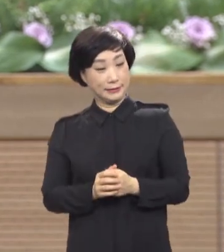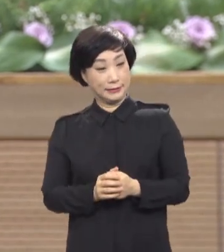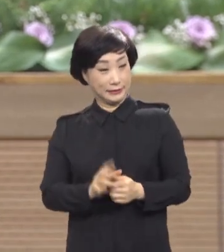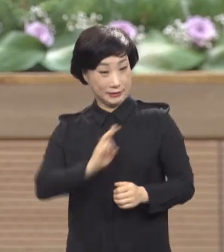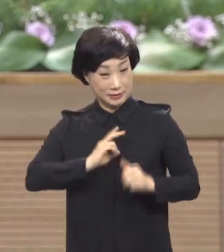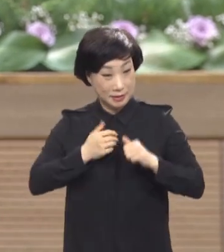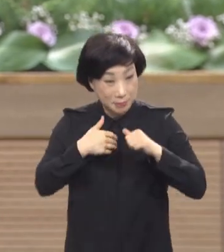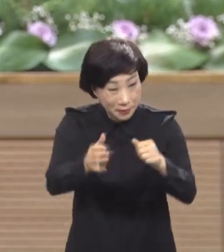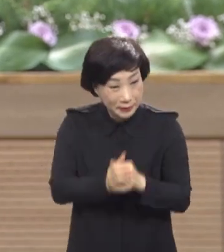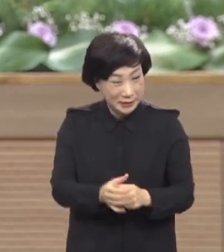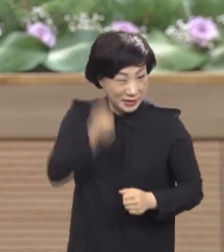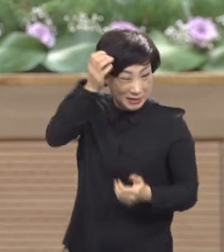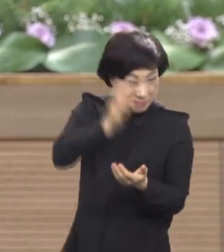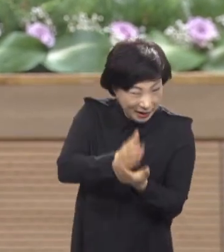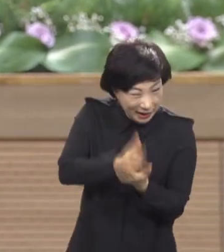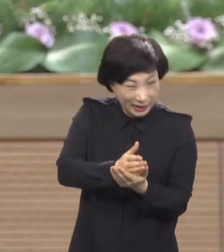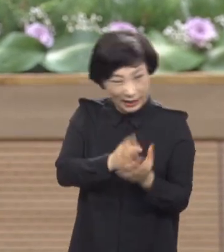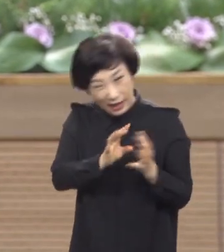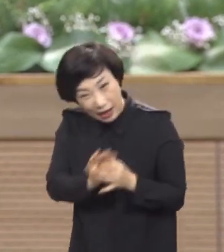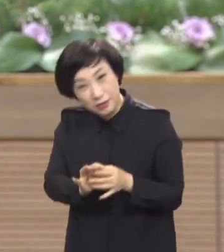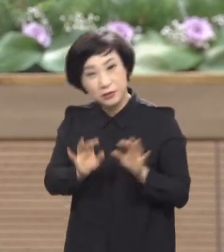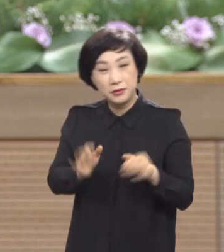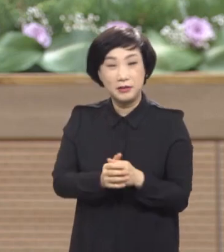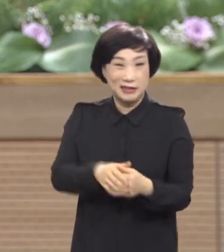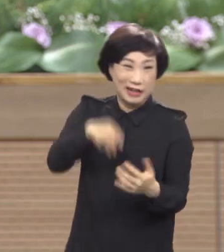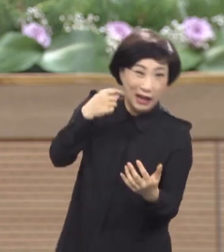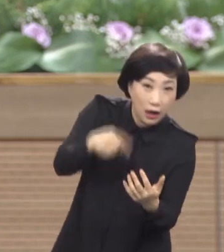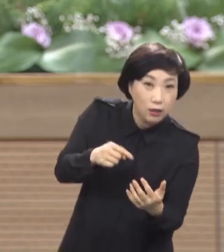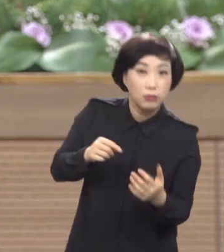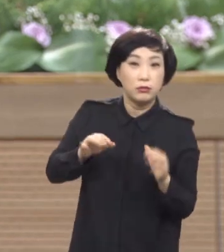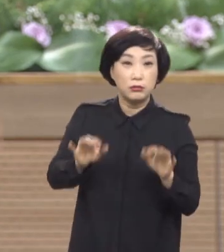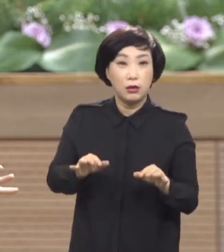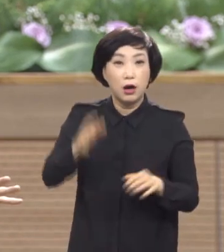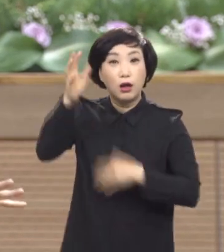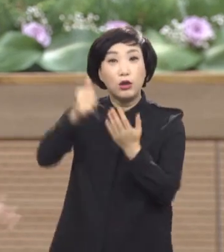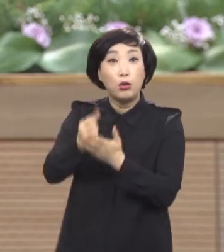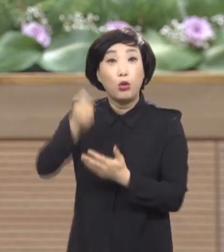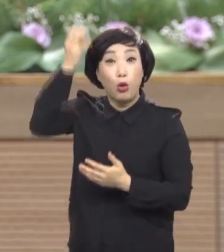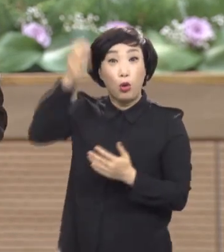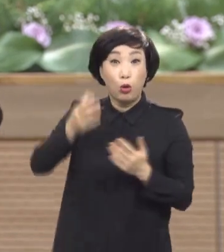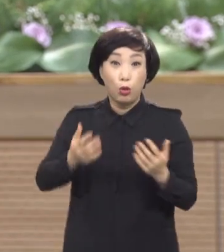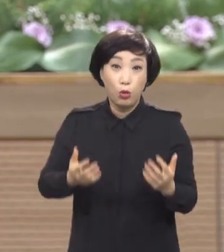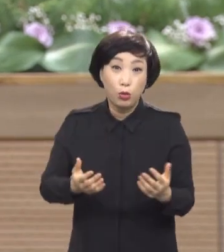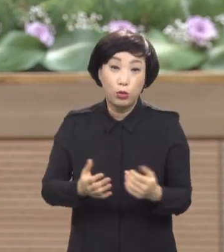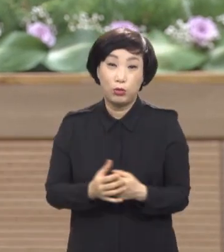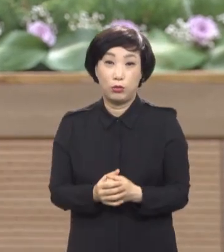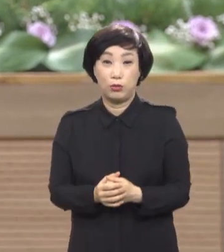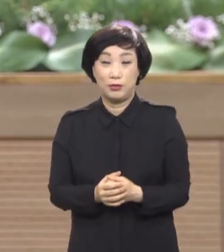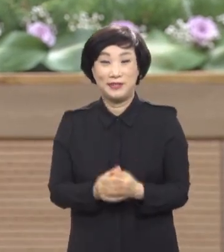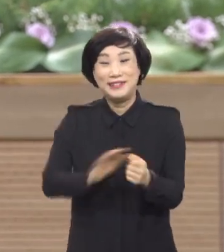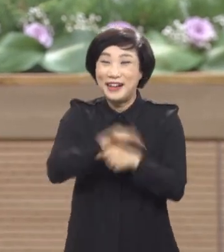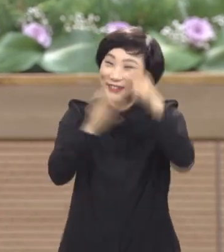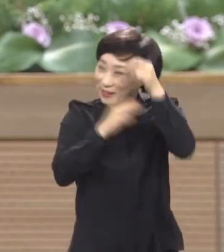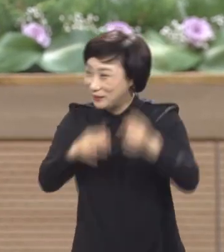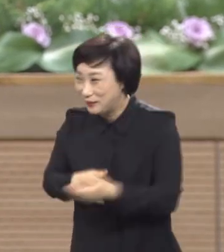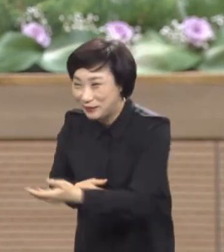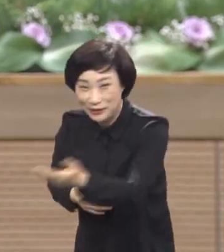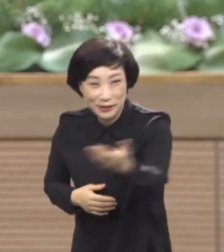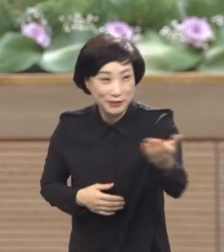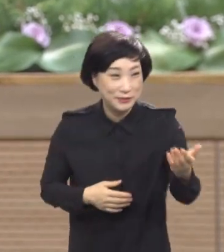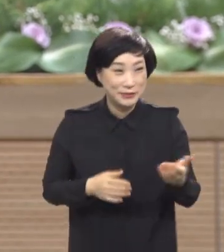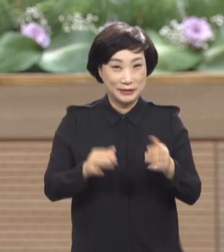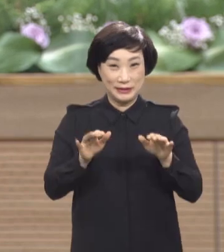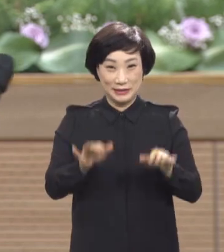잊어버리지 말라 우리만 해도 하나님을 잊어버려 사랑하는 여러분들이요